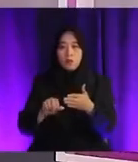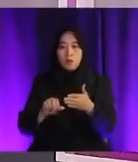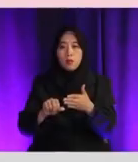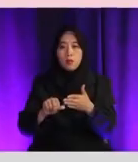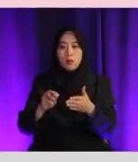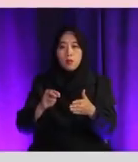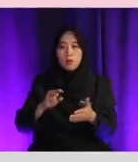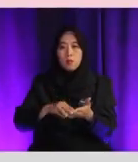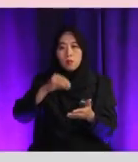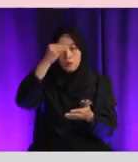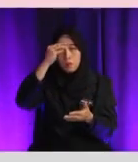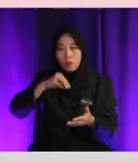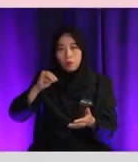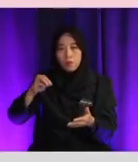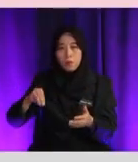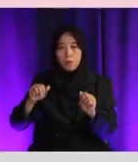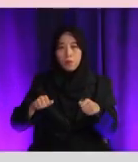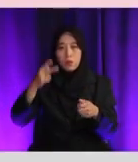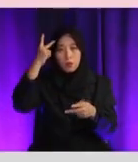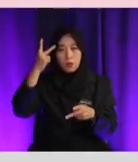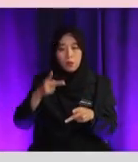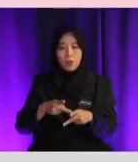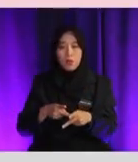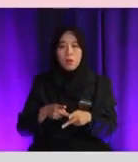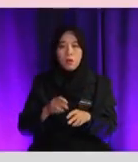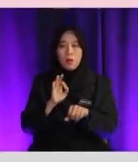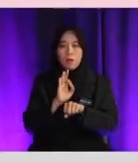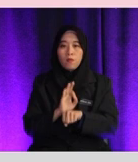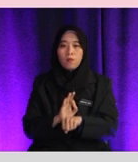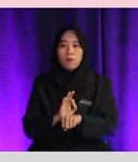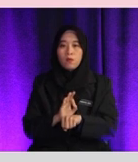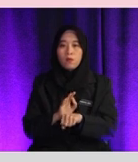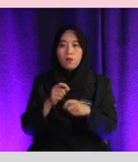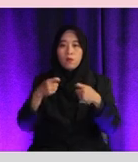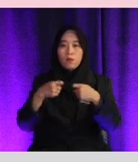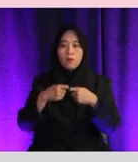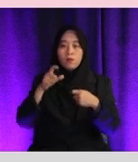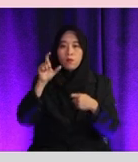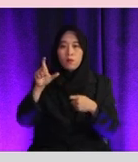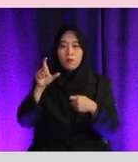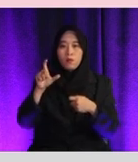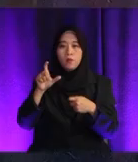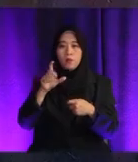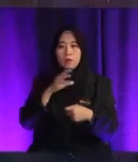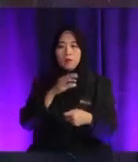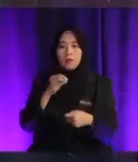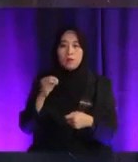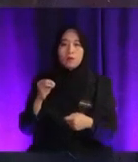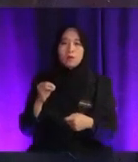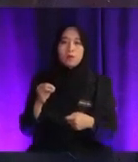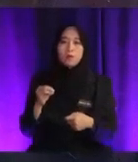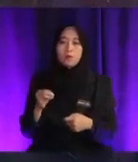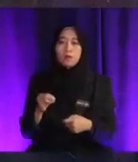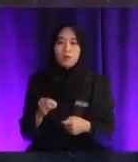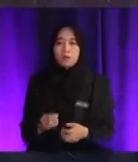mengenal pasti jenis fius dan juga fungsi fius. Betul. Macam kita tadi, fungsi fius ada berapa? Dua.